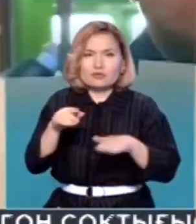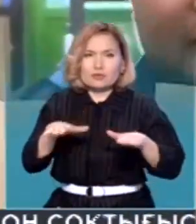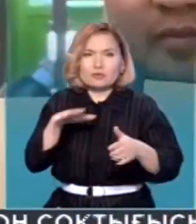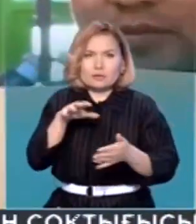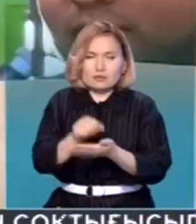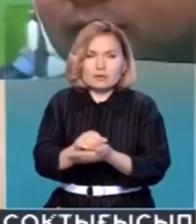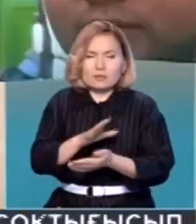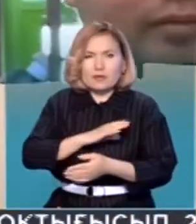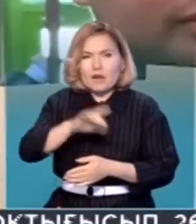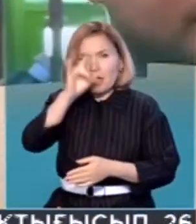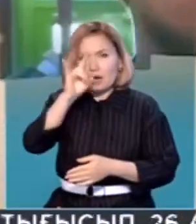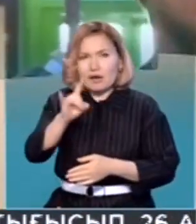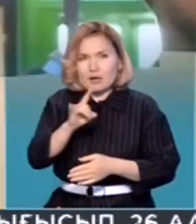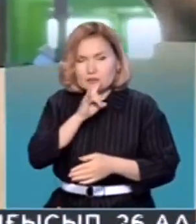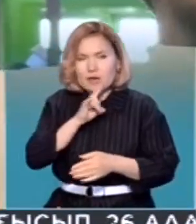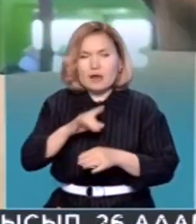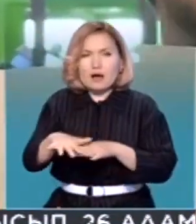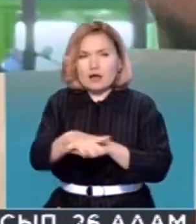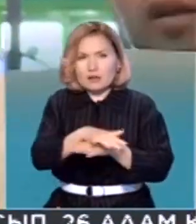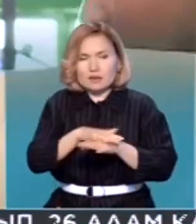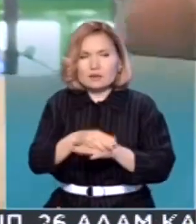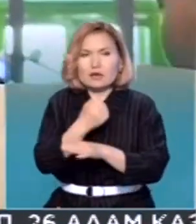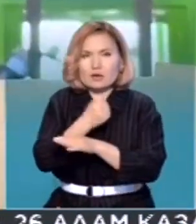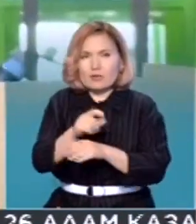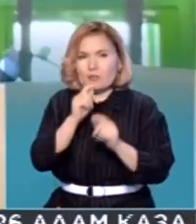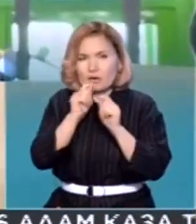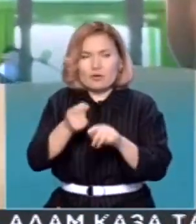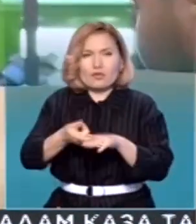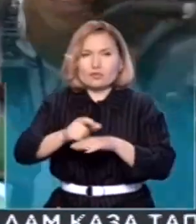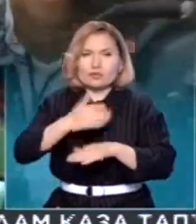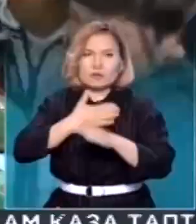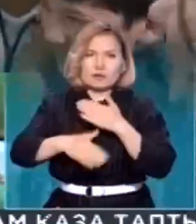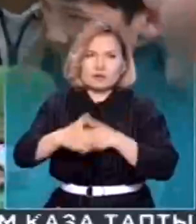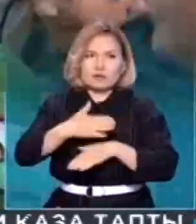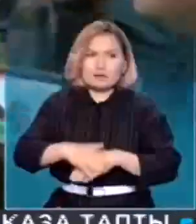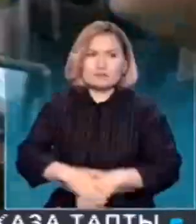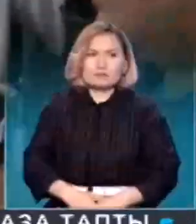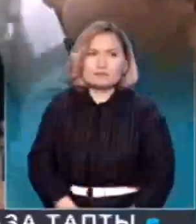алдық. Қазақ елін қуантқаныма өзім де қатты қуанып тұрмын.